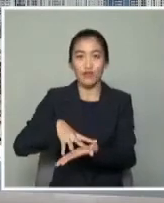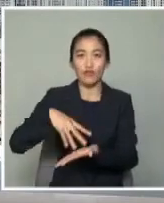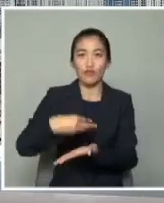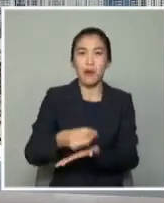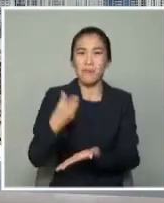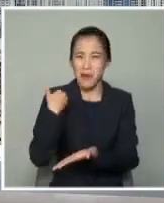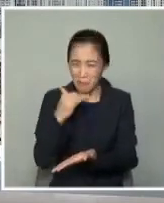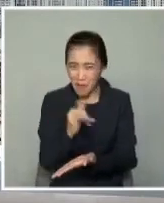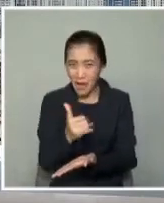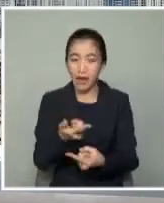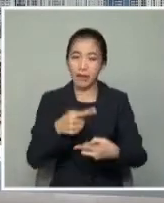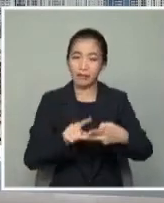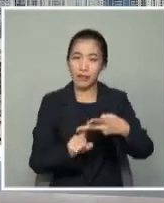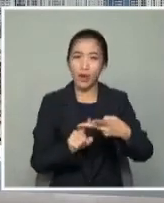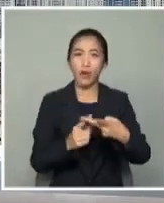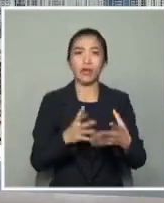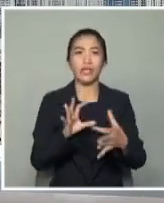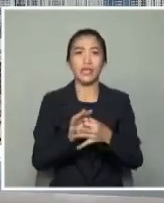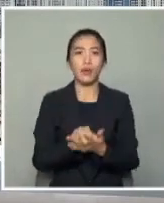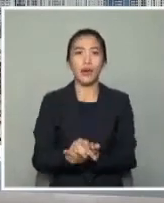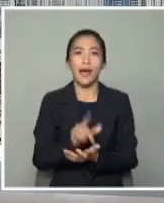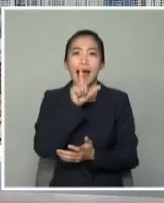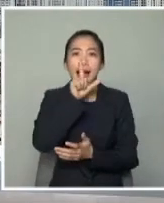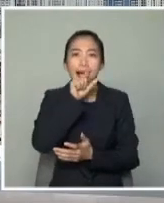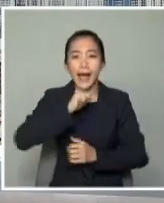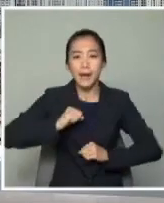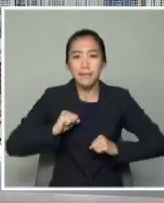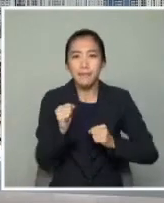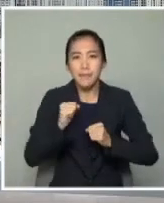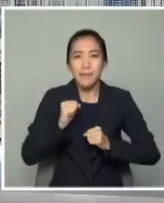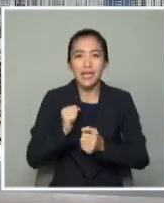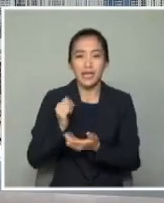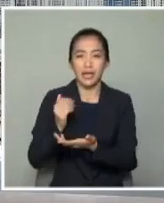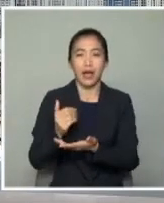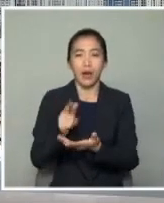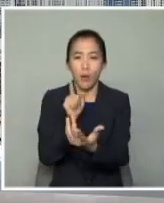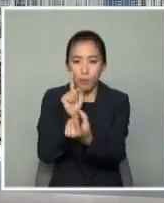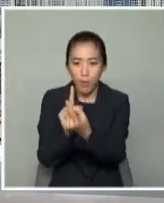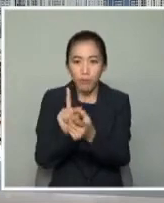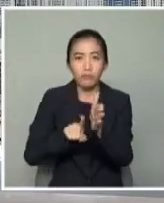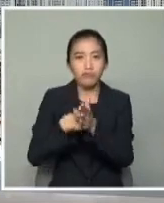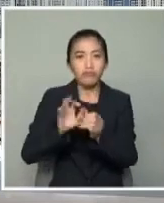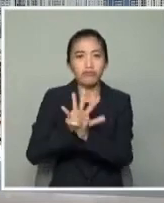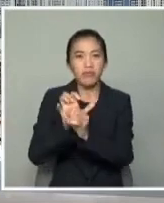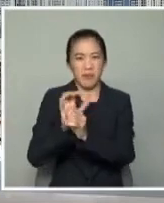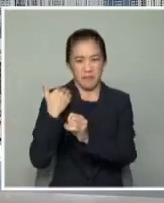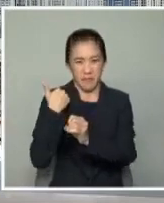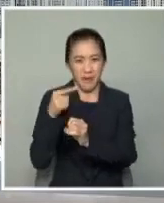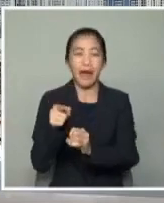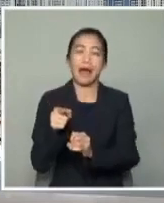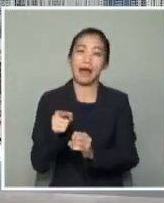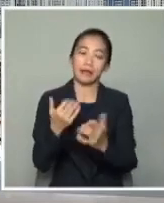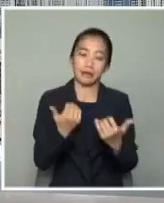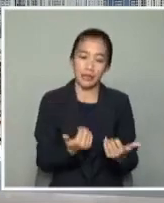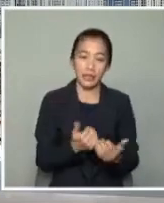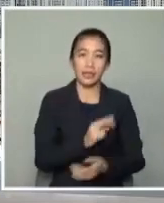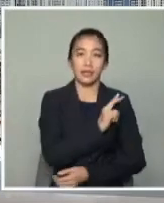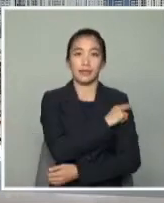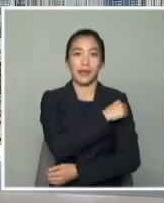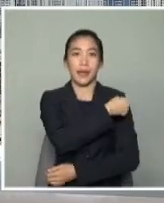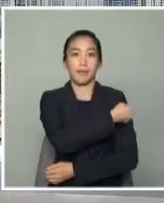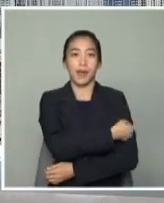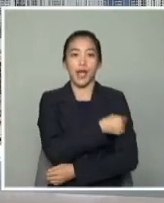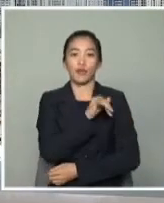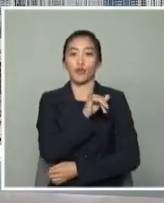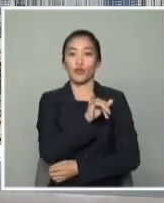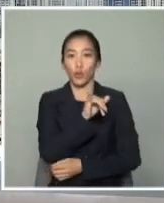แข็งจากบราซิลค่ะที่พบว่ามีเชื้อไวรัสโควิด-19 เพราะฉะนั้นล่าสุดนะคะนายแพทย์ยงผู้วรวัฒน์ผู้เ